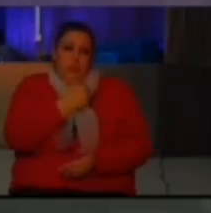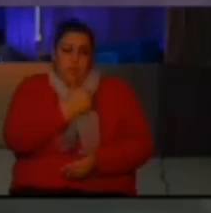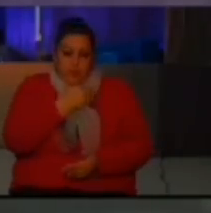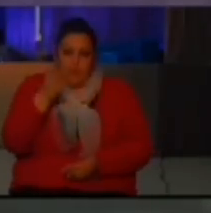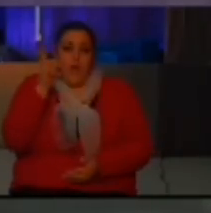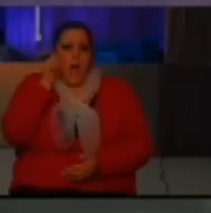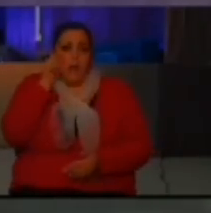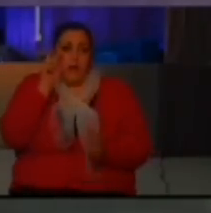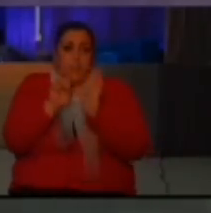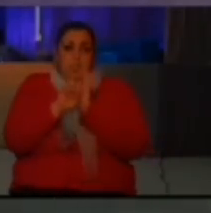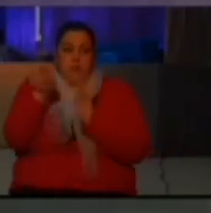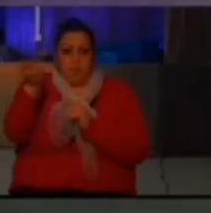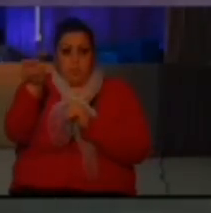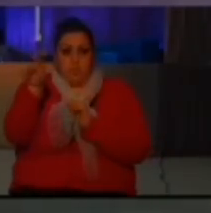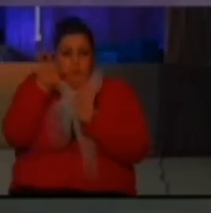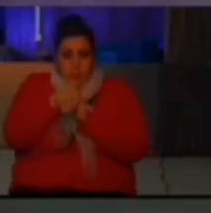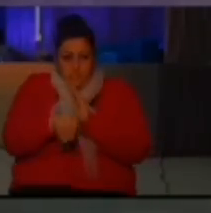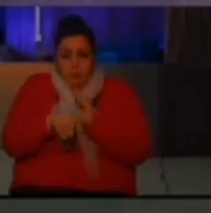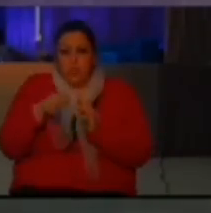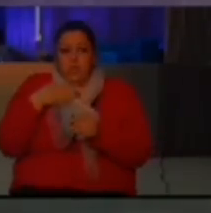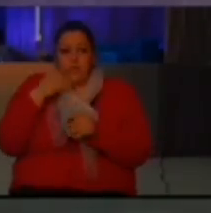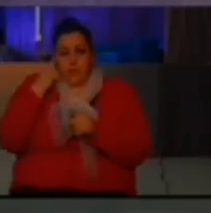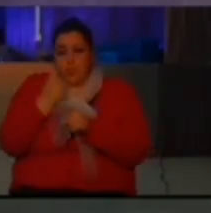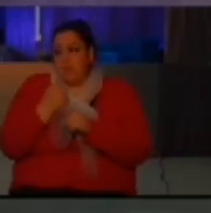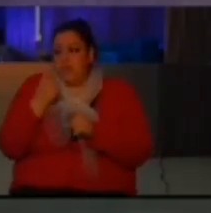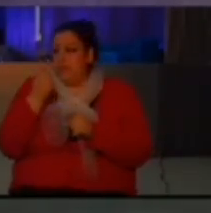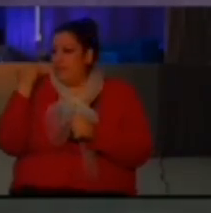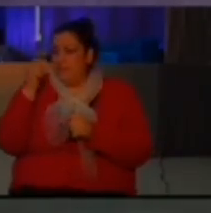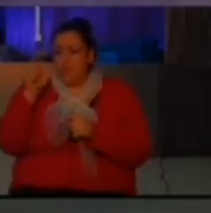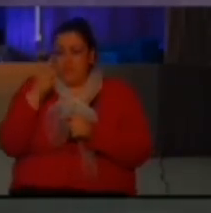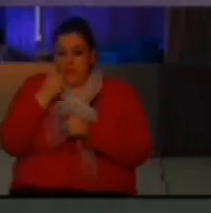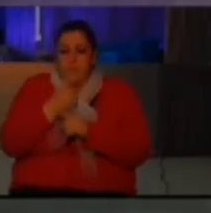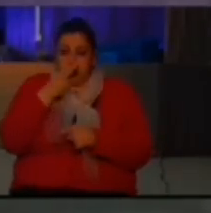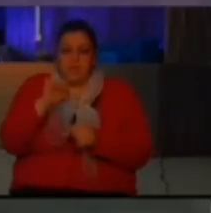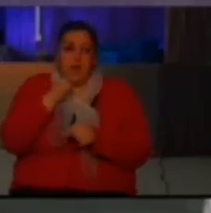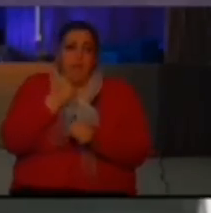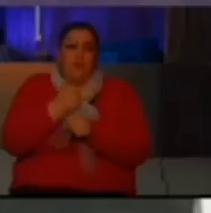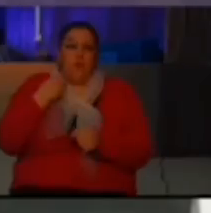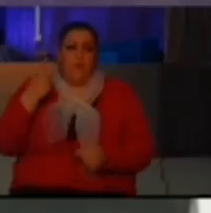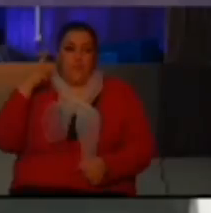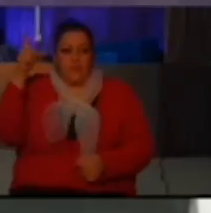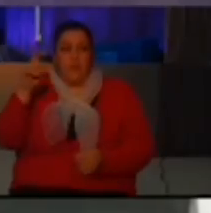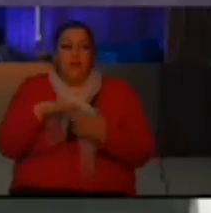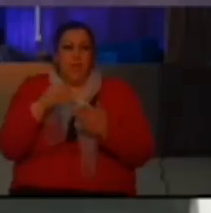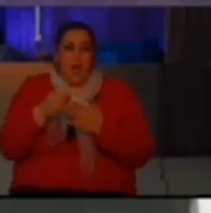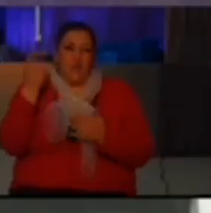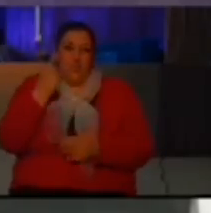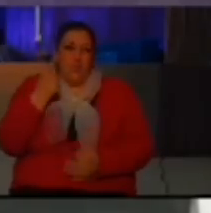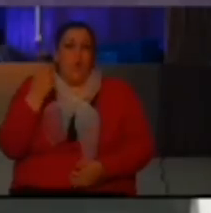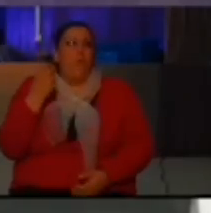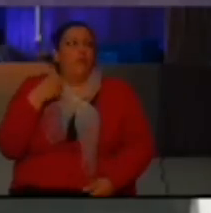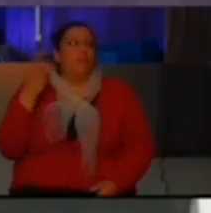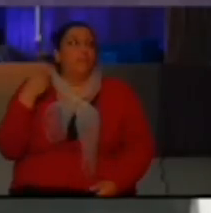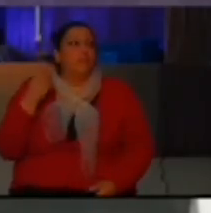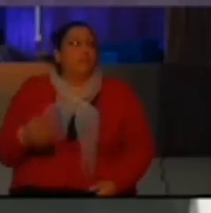հայկական ծառայության պատասխանատուն եմ Հովհիվը, ինչպես եղբայրս այստեղից նշեց, մեր գլխավոր Հովհիվն է, այնտեղ ավակ Հովհիվն է ներողություն,